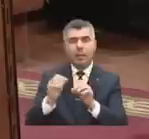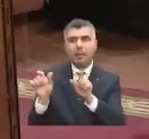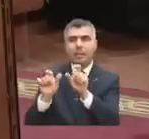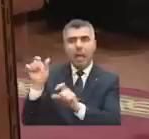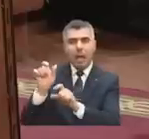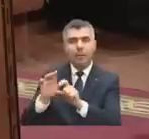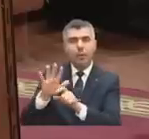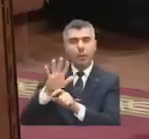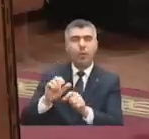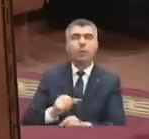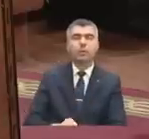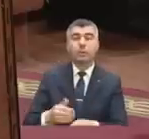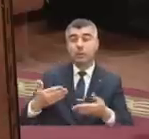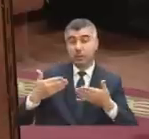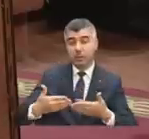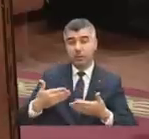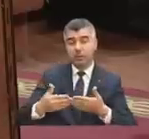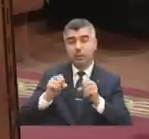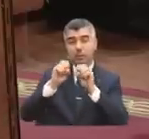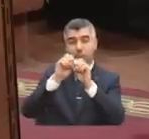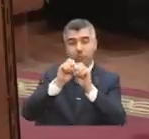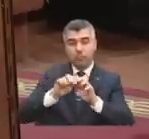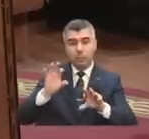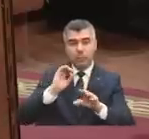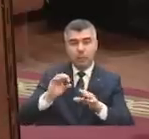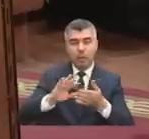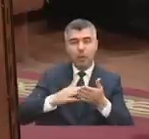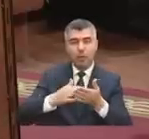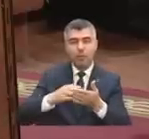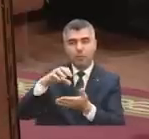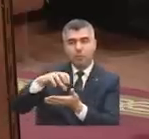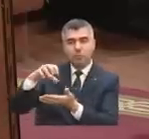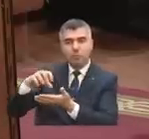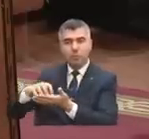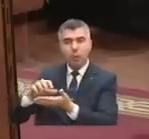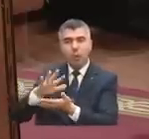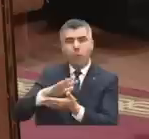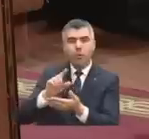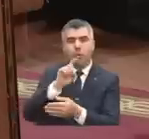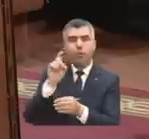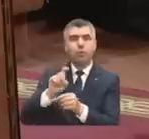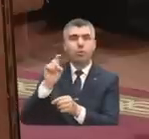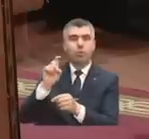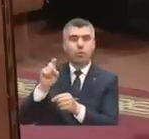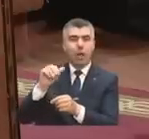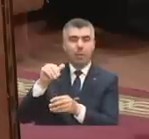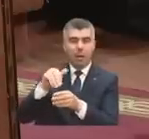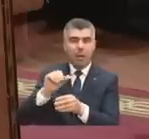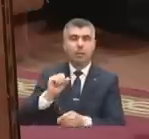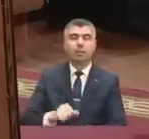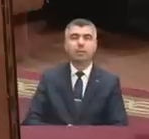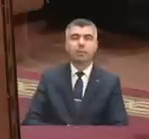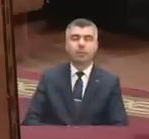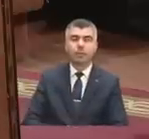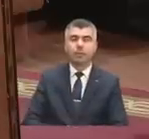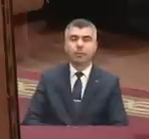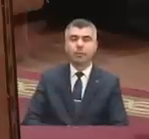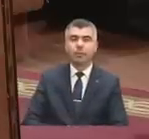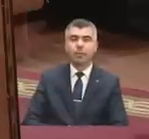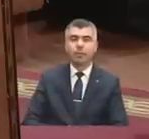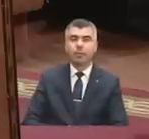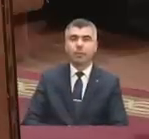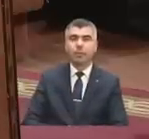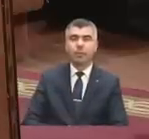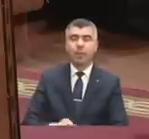اخره ويتم حاليا تعميم خلاصه هذه الدراسه على جميع الجماعات على جميع الجماعات